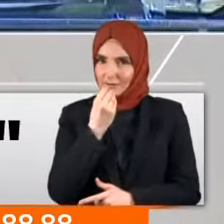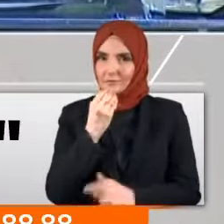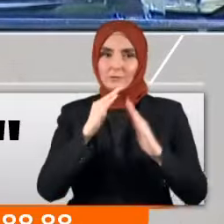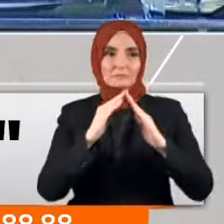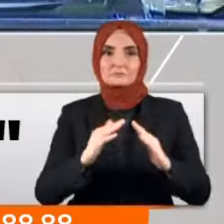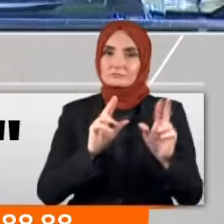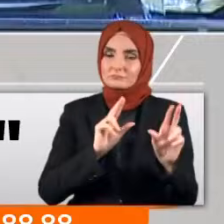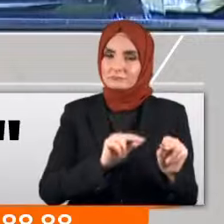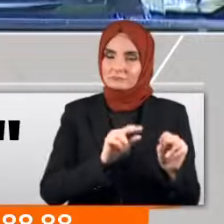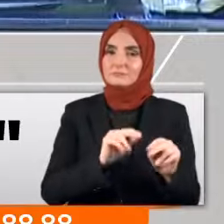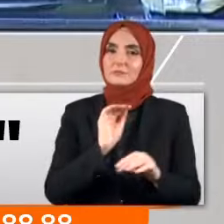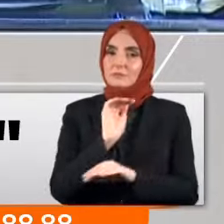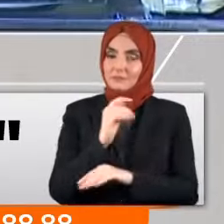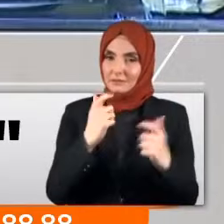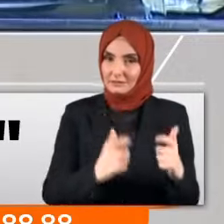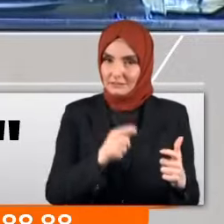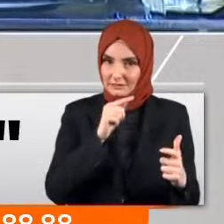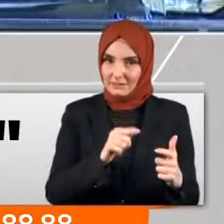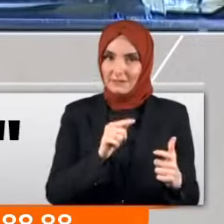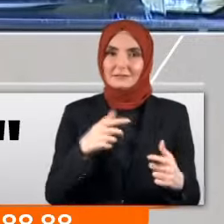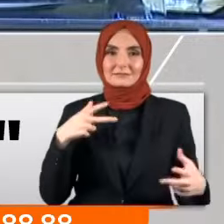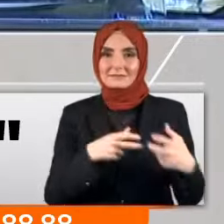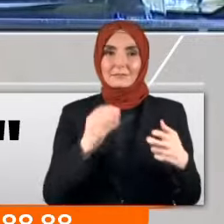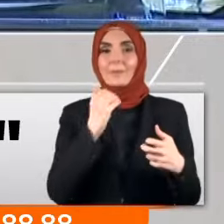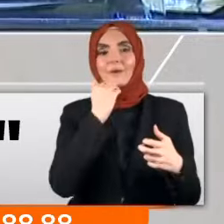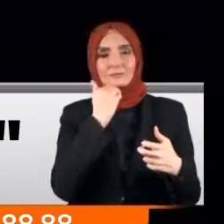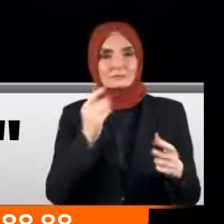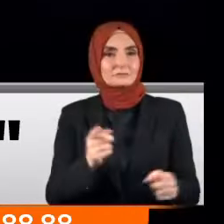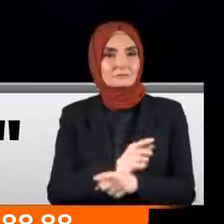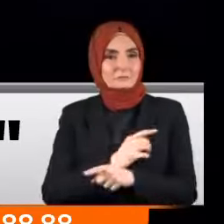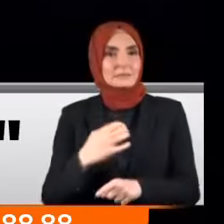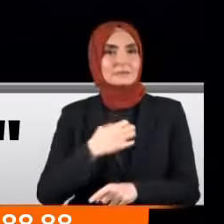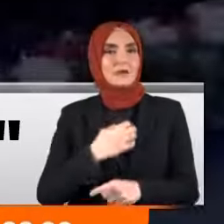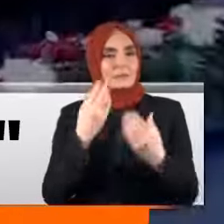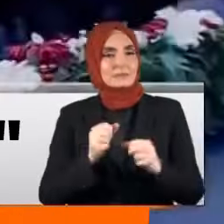ve sahiplendirme sistemini hayata geçireceğiz.